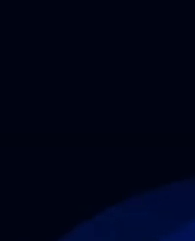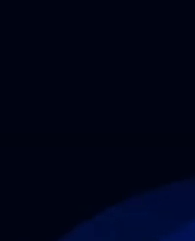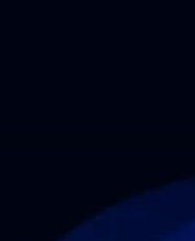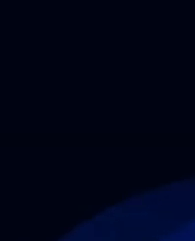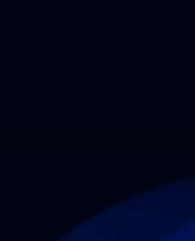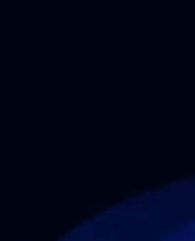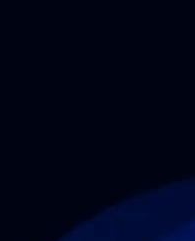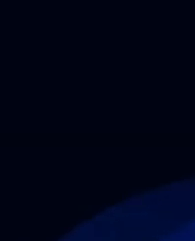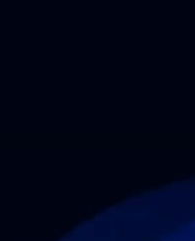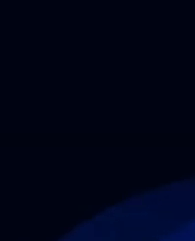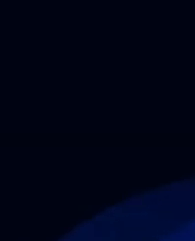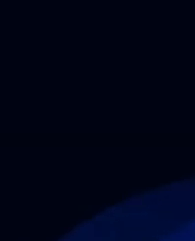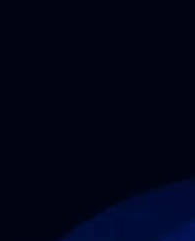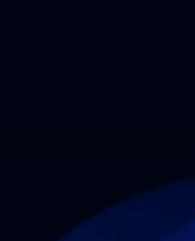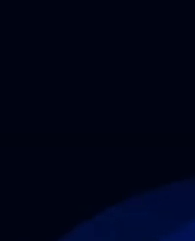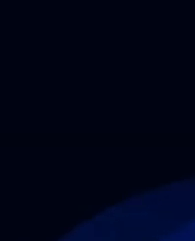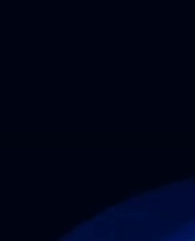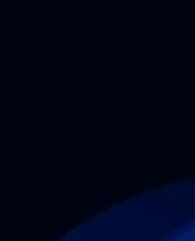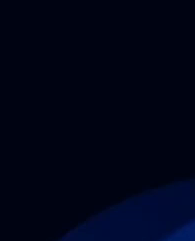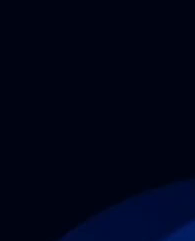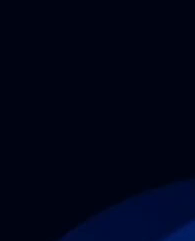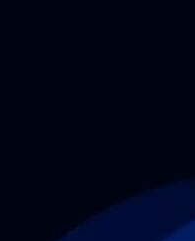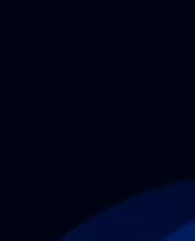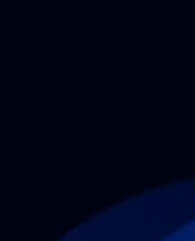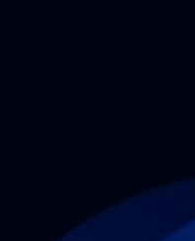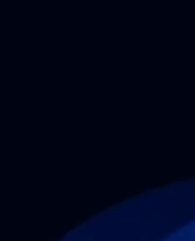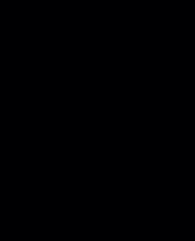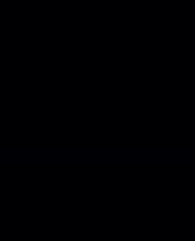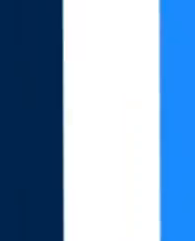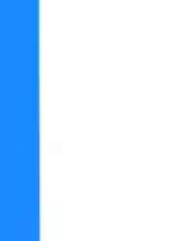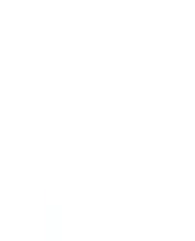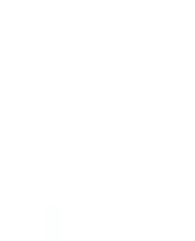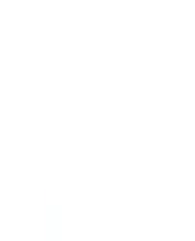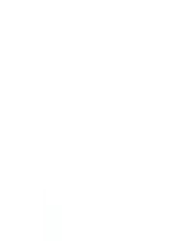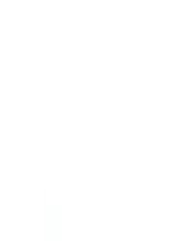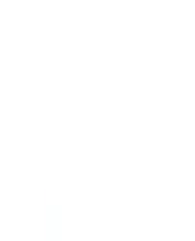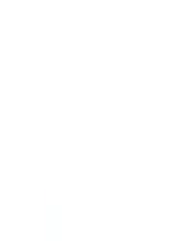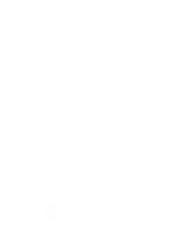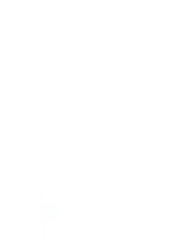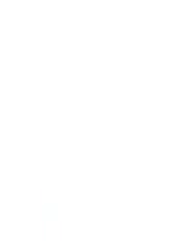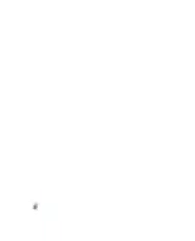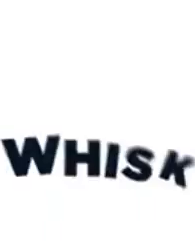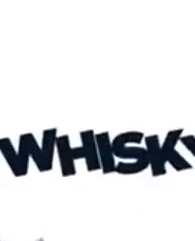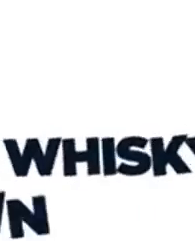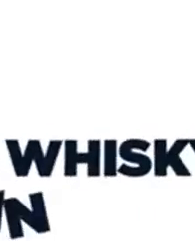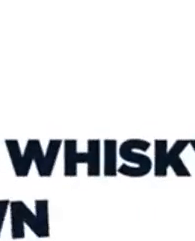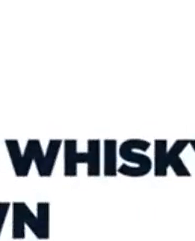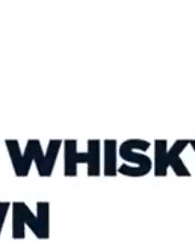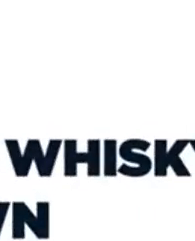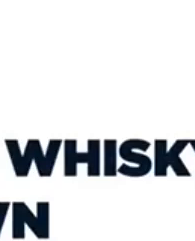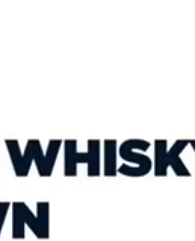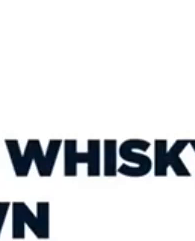z'ubwoko bwa jini rwa Hingovu General Limited ubu twamaze kubashyirira ku isoko ubundi bwoko bubiri bwa likeri